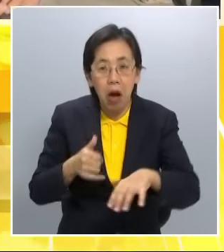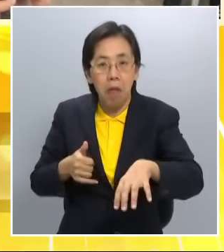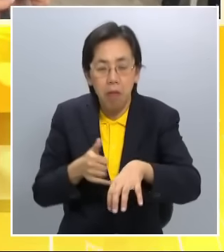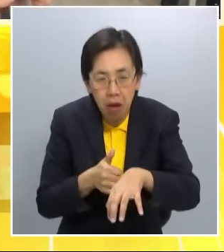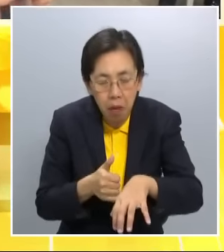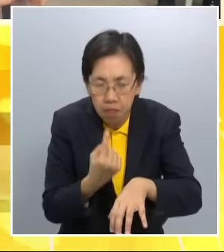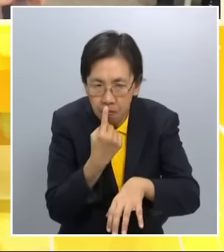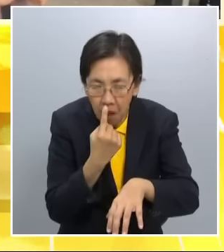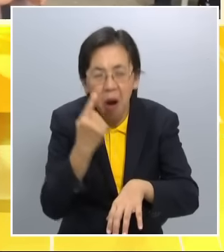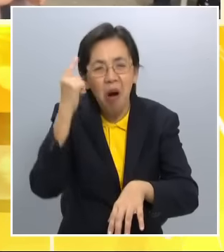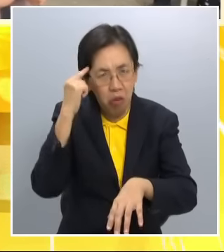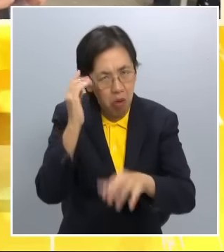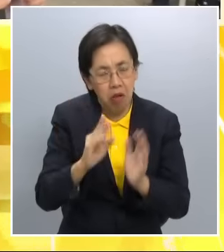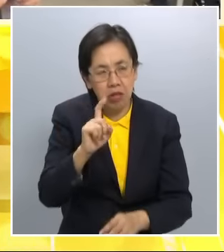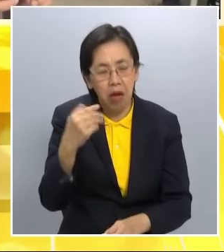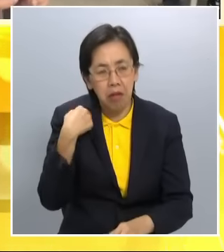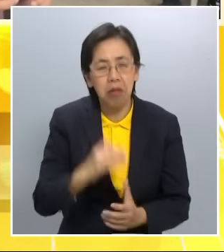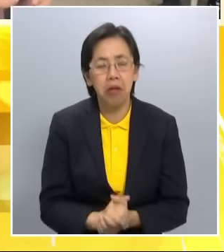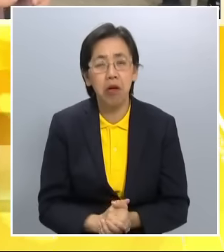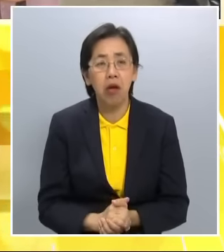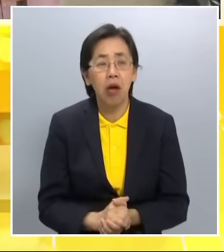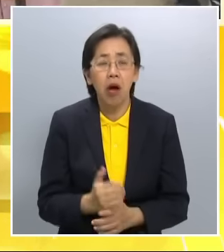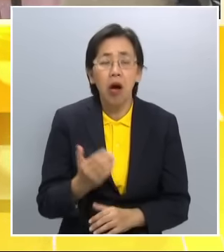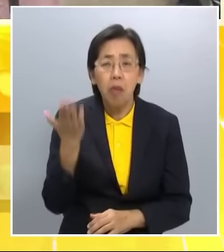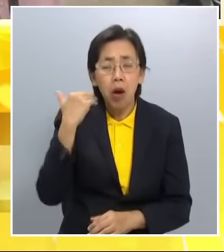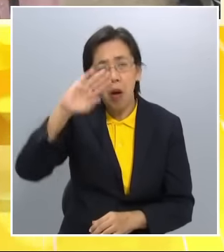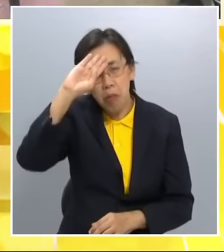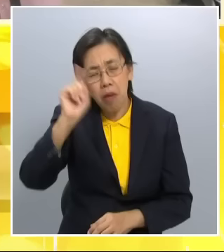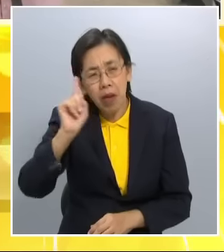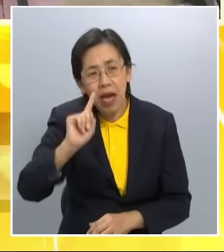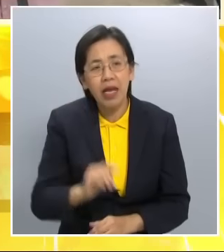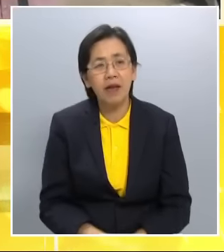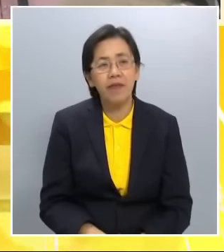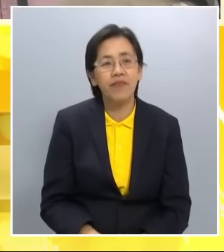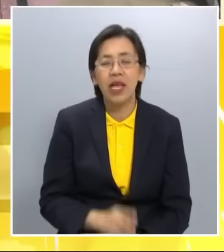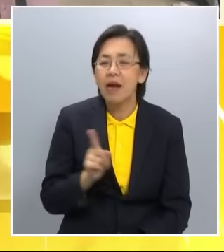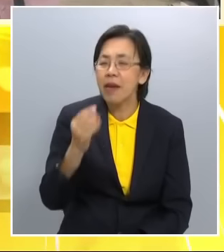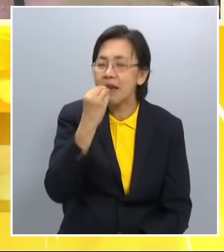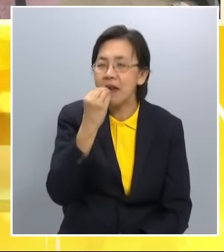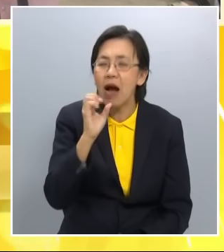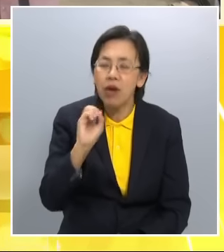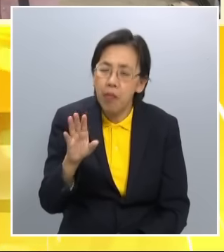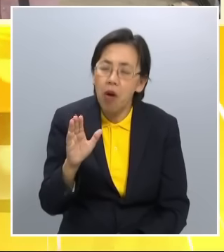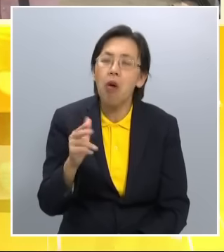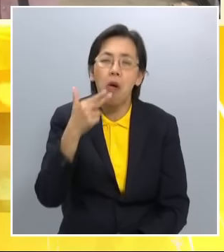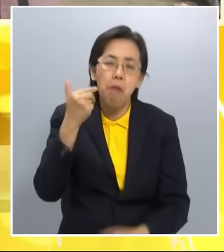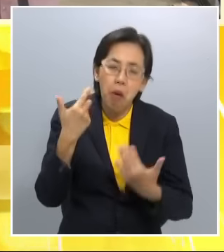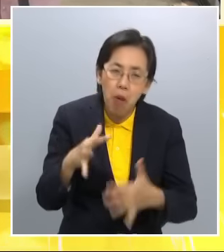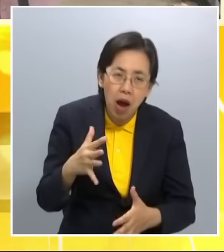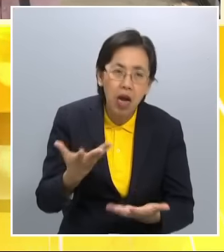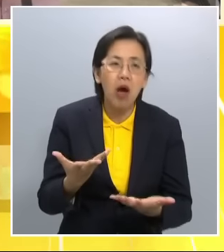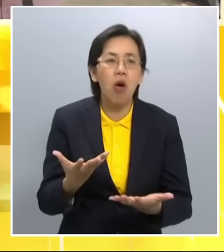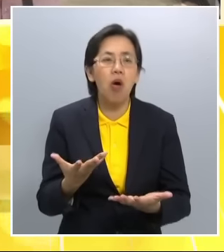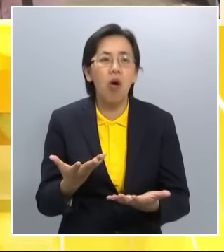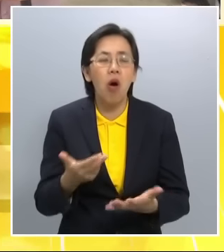ไรเขาเนี่ย แกเคยมาบอกไหมคะว่าแกป่วยเป็นโรคอะไร ไม่รู้ฮะเขาไปทานข้าวร้านเจ๊นางเขาบอกว่าเขาเป็นเบาหวานก็คือจะต้องไม่ลดพวก